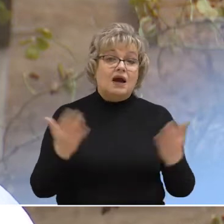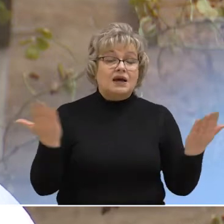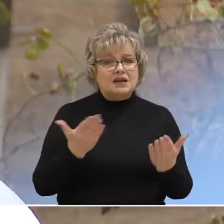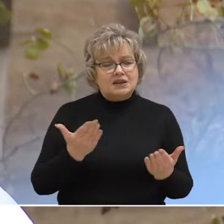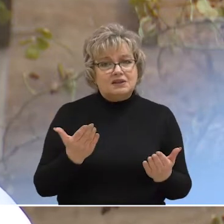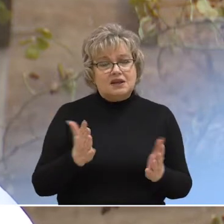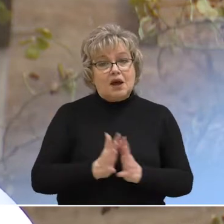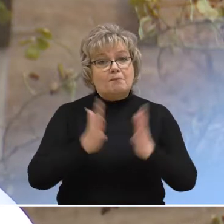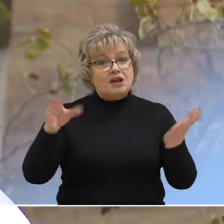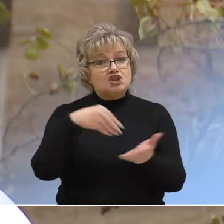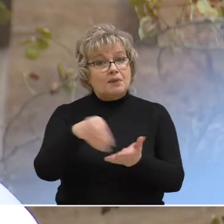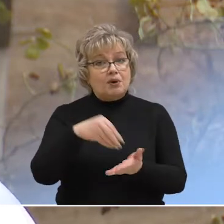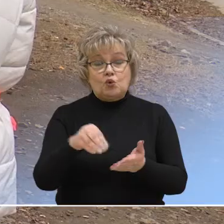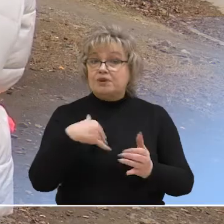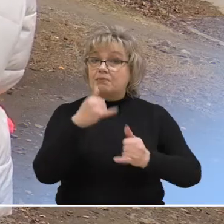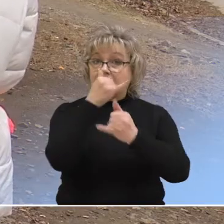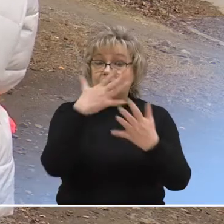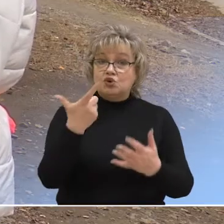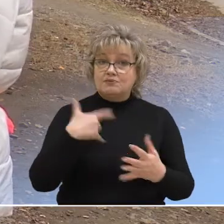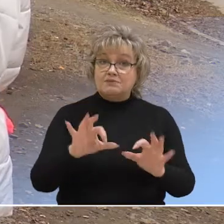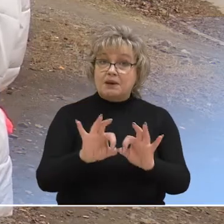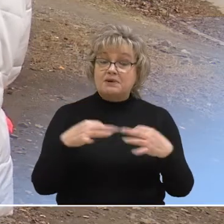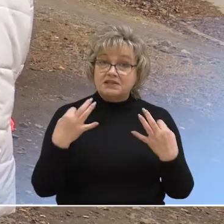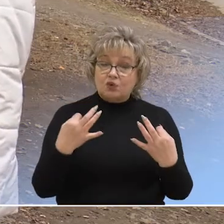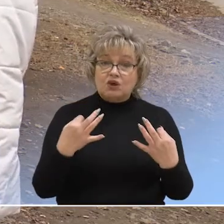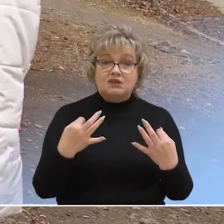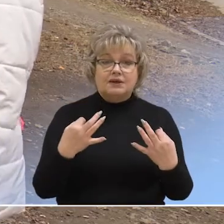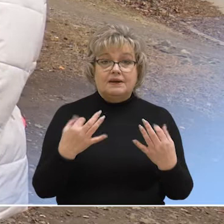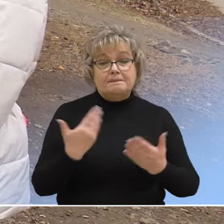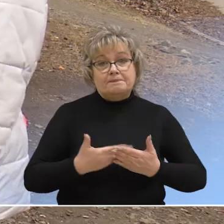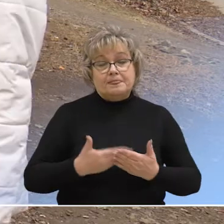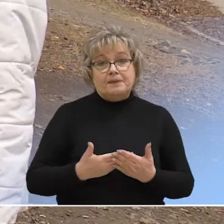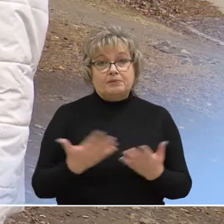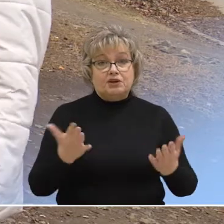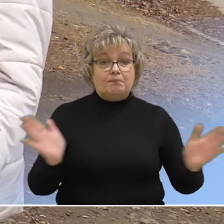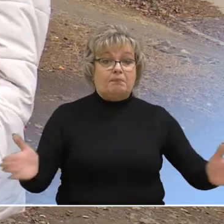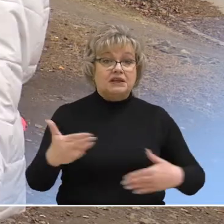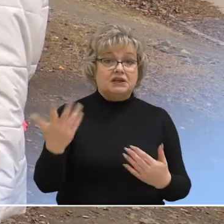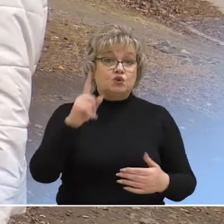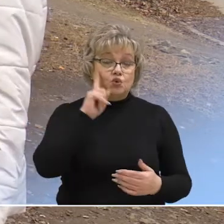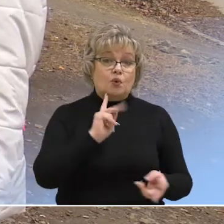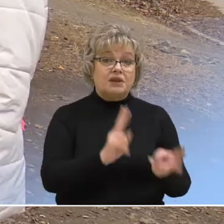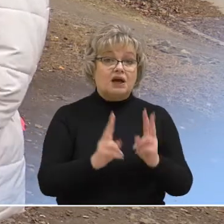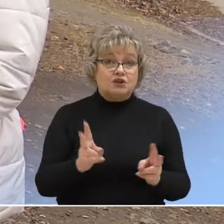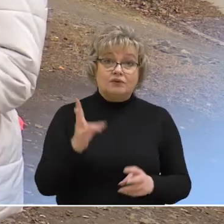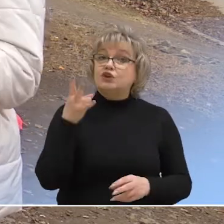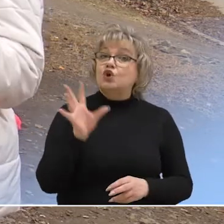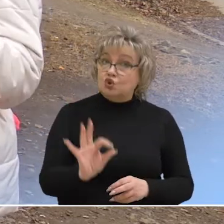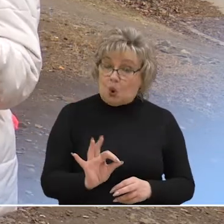Какие-то там большие покупки, да, мы не можем себе позволить плиты, например, на которых можно удобно готовить,